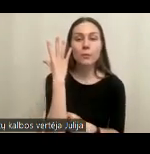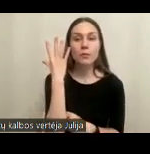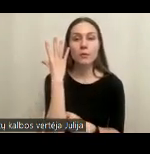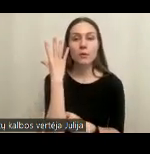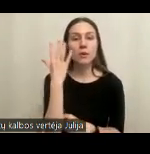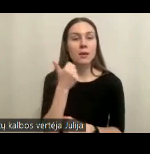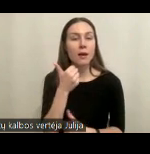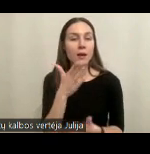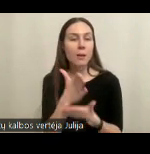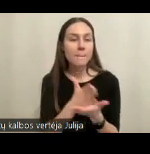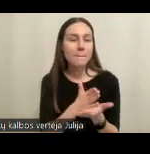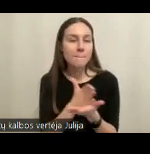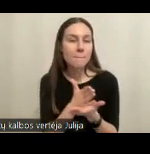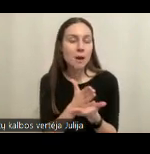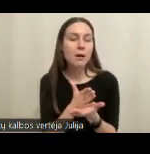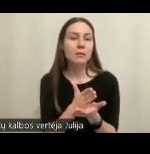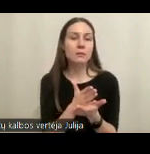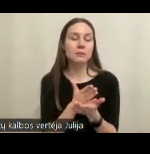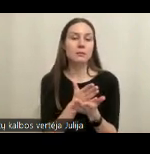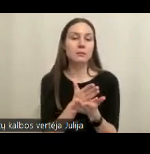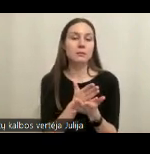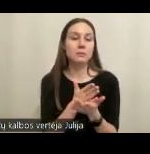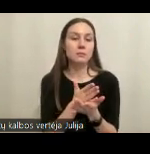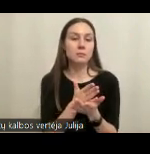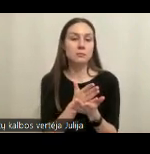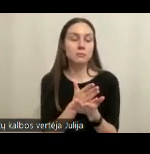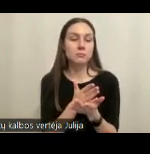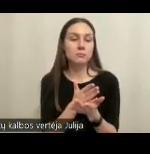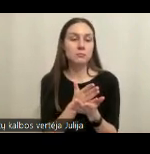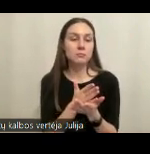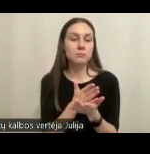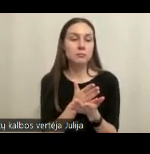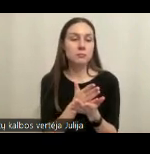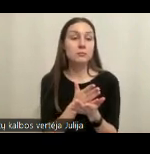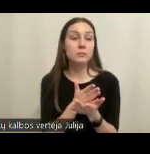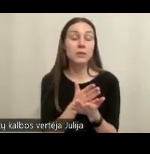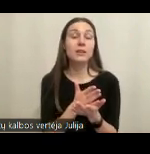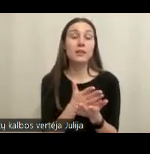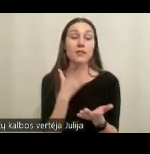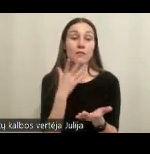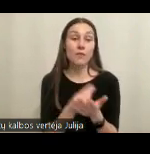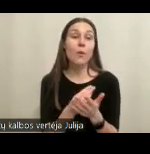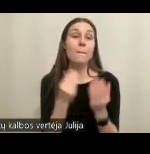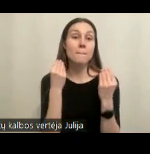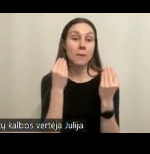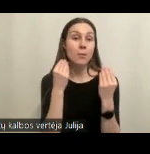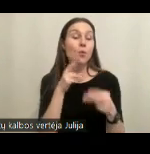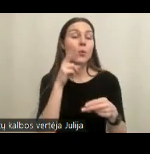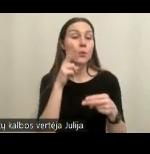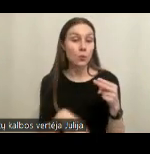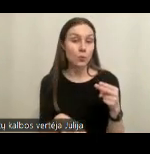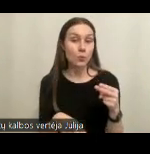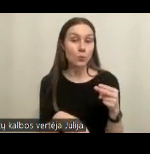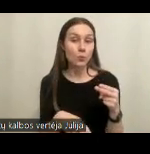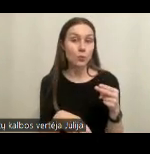gerosios praktikos auginimas. Ir taip mes baigsime savo pamoką būtent gerosios.